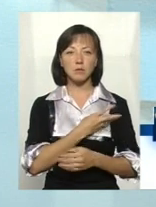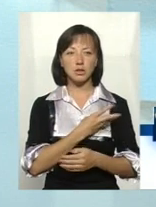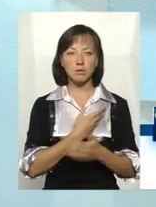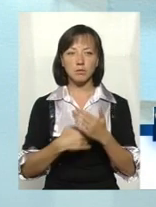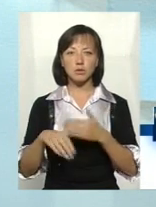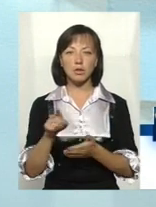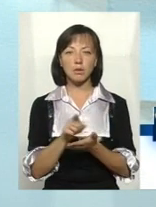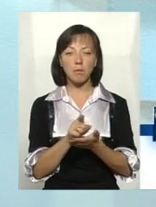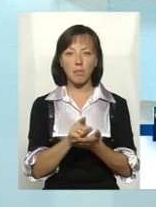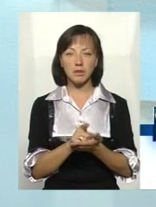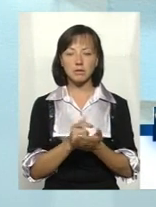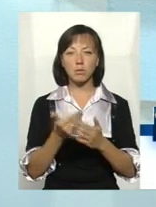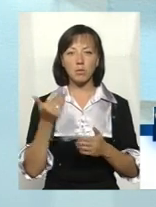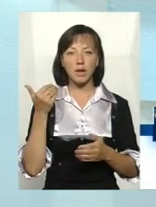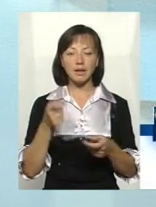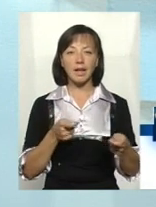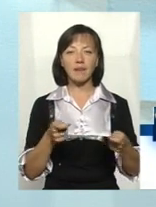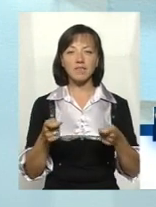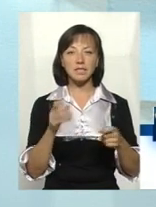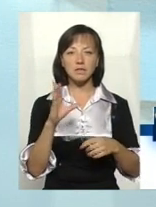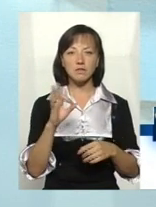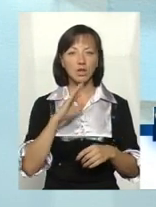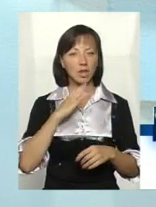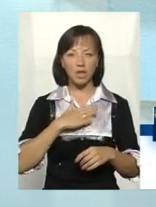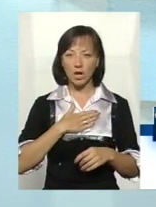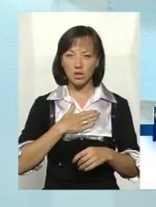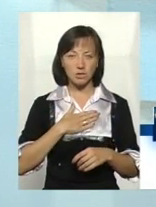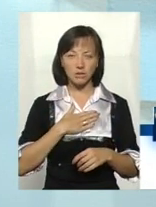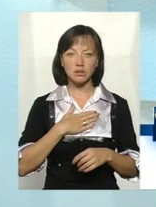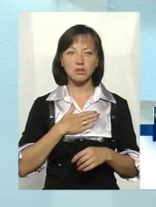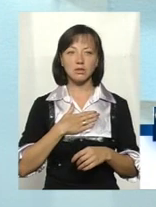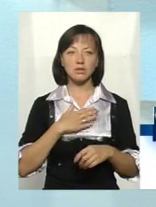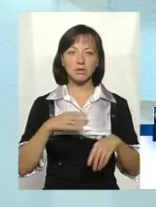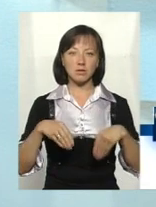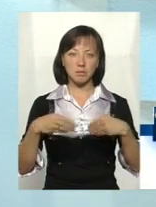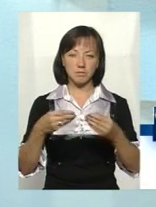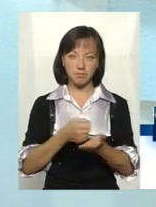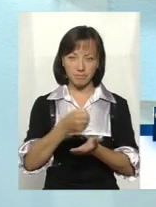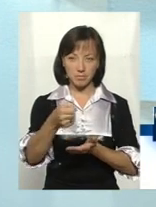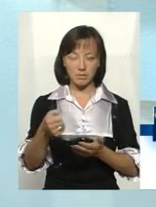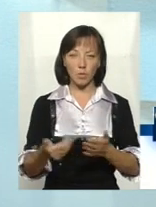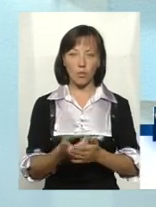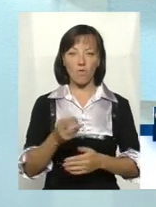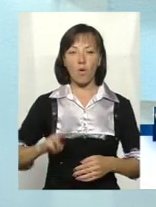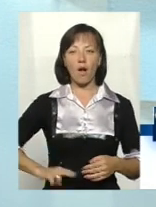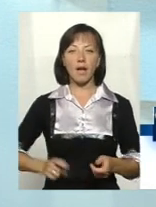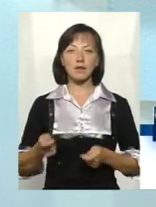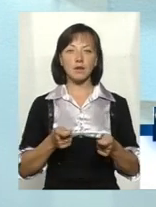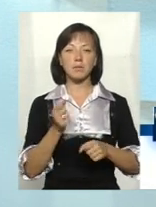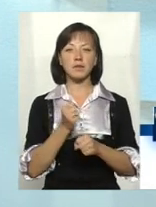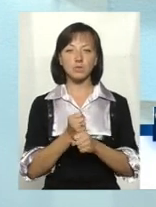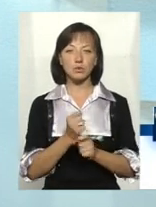пішла на пенсію, і попереднє керівництво, не наше керівництво, представило знову ж таки нового керівника, який